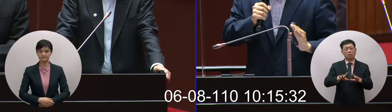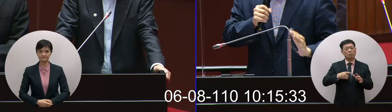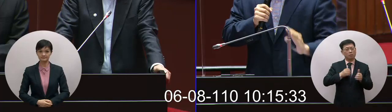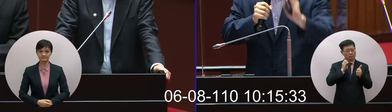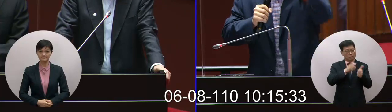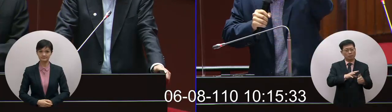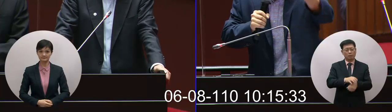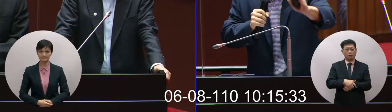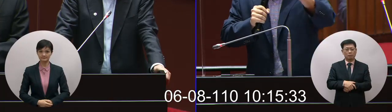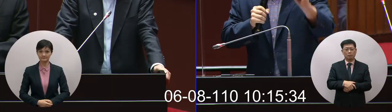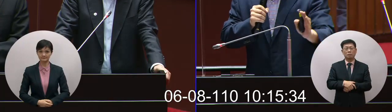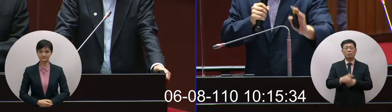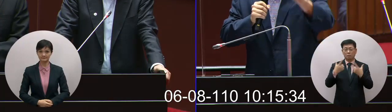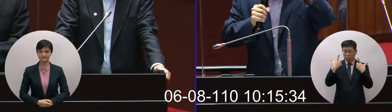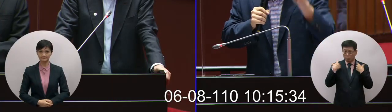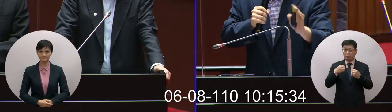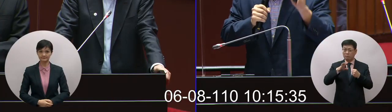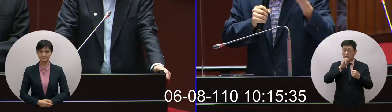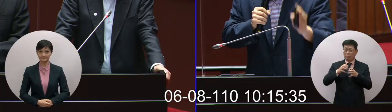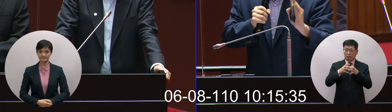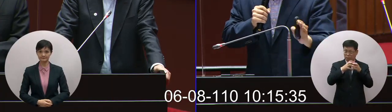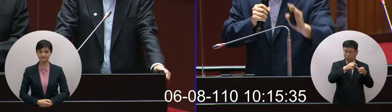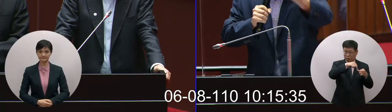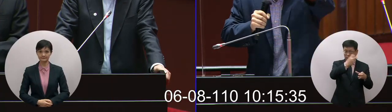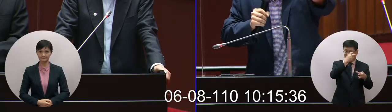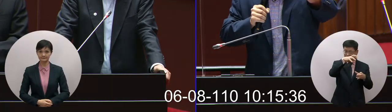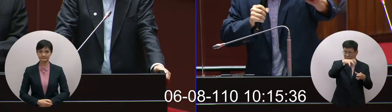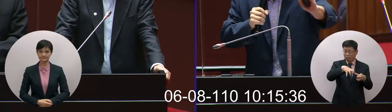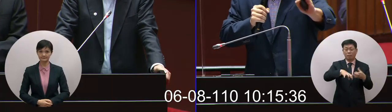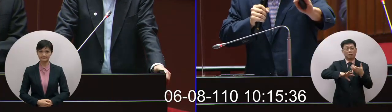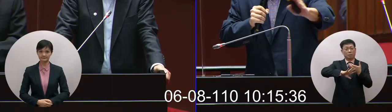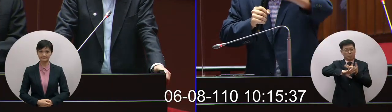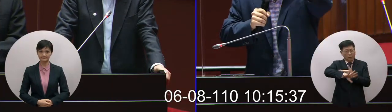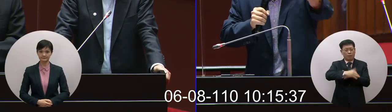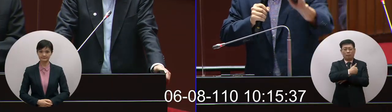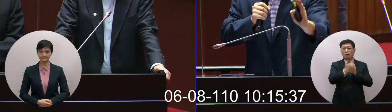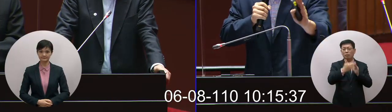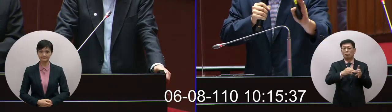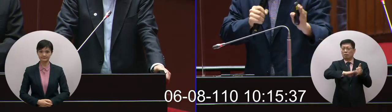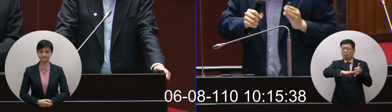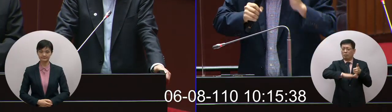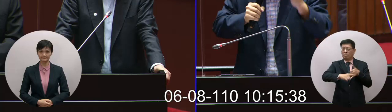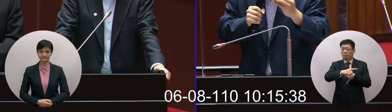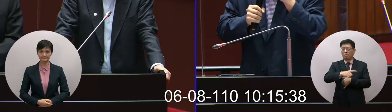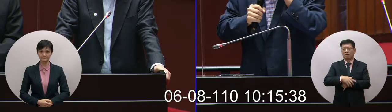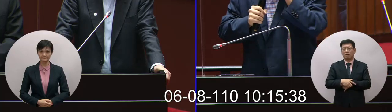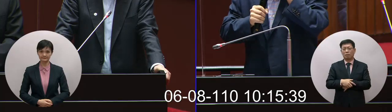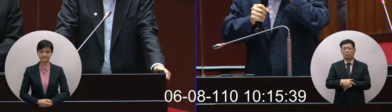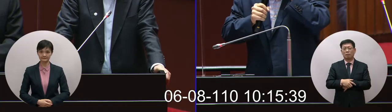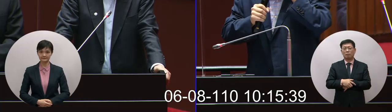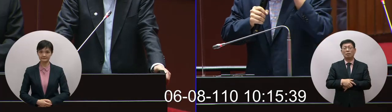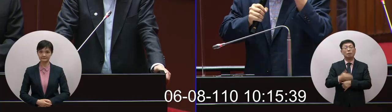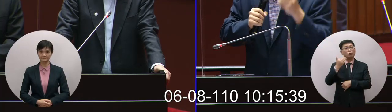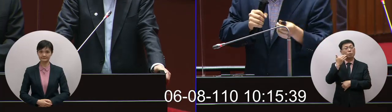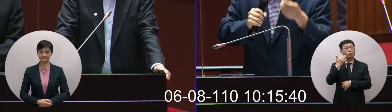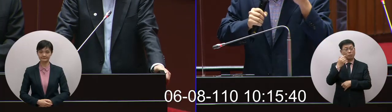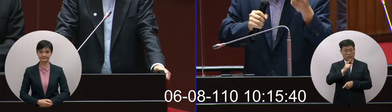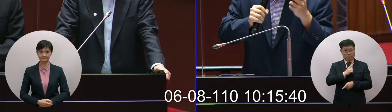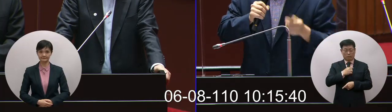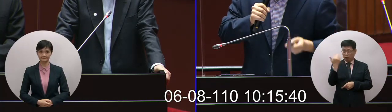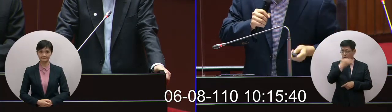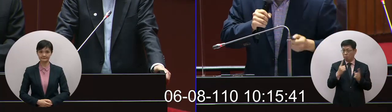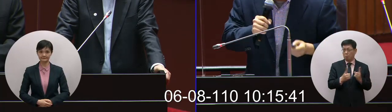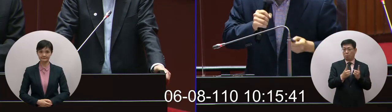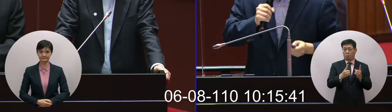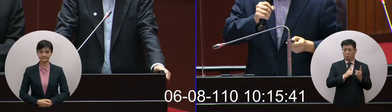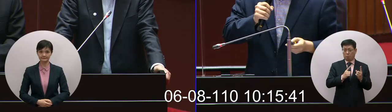讲的就是说，因为集中检疫所又集中检疫所外县市啦，南部的管区啊，盖假设他有紧急的状况，他